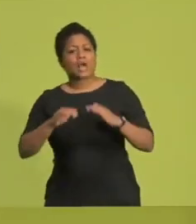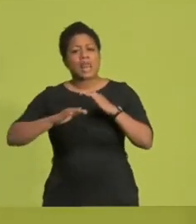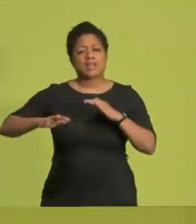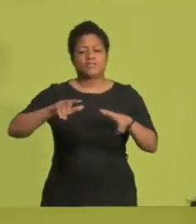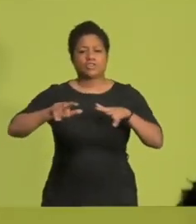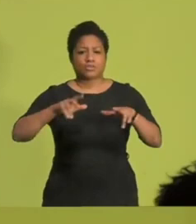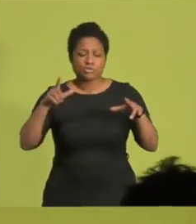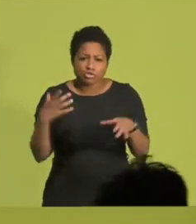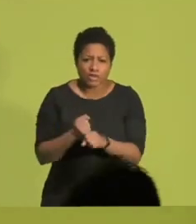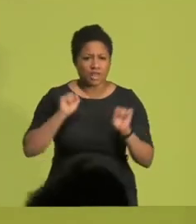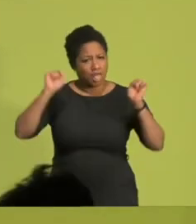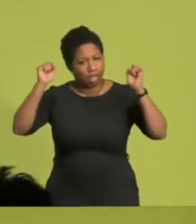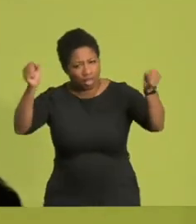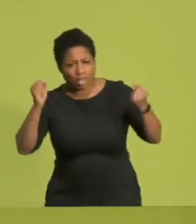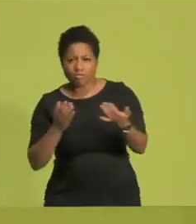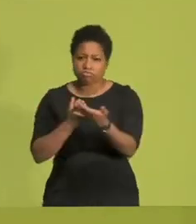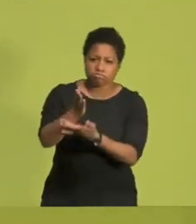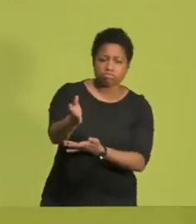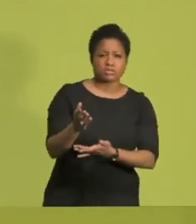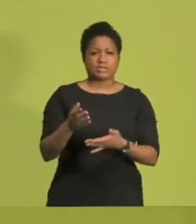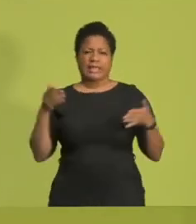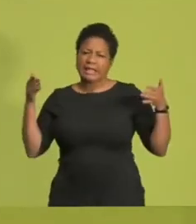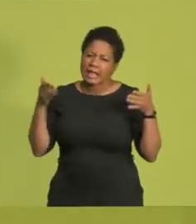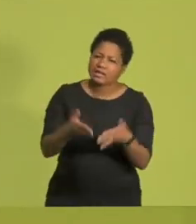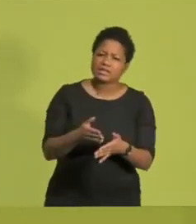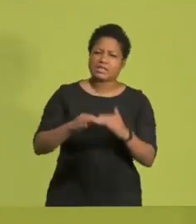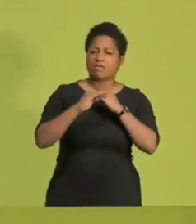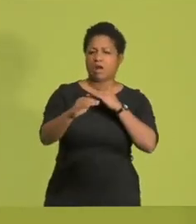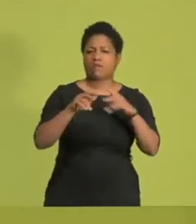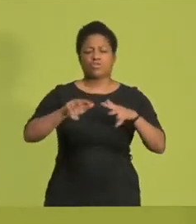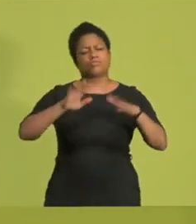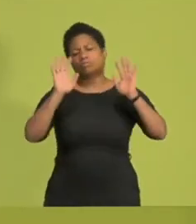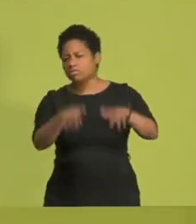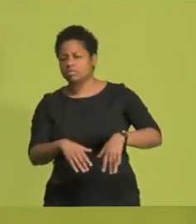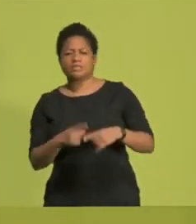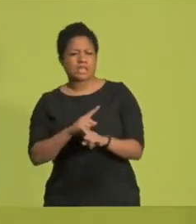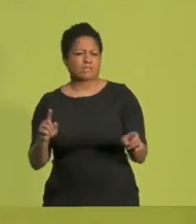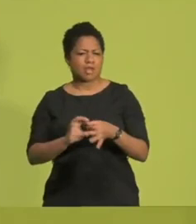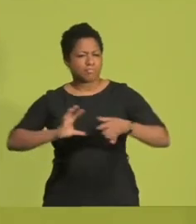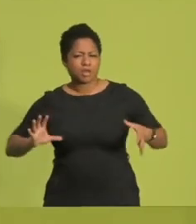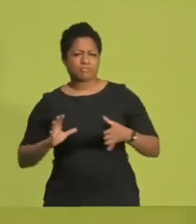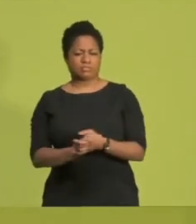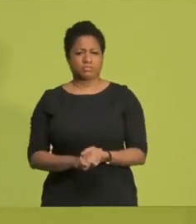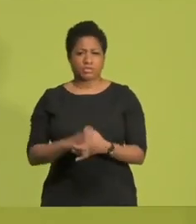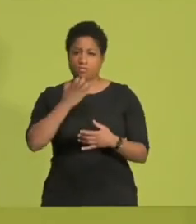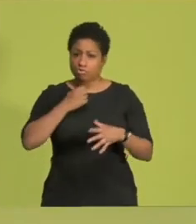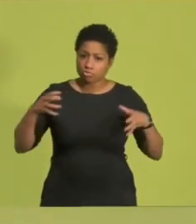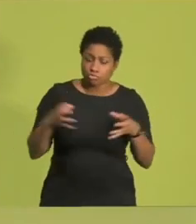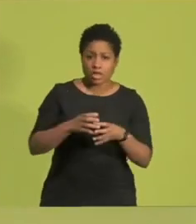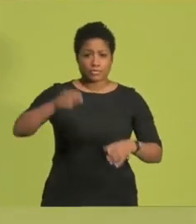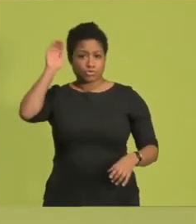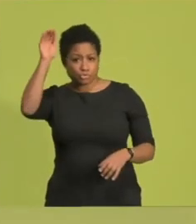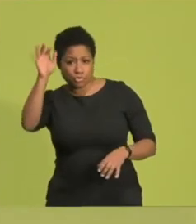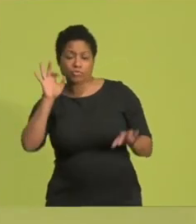um endlich aus dieser Sackgasse der intensiven Landwirtschaft ein Stück weit herauszukommen. Wir wollen gemeinsam eine Zukunft